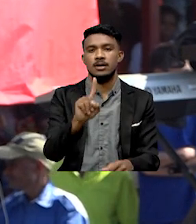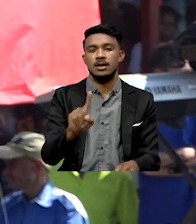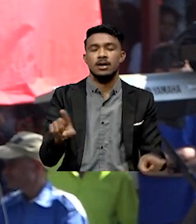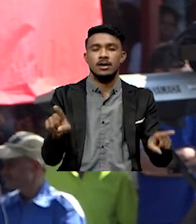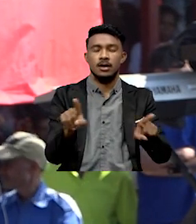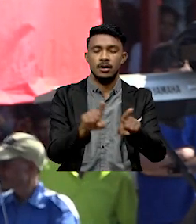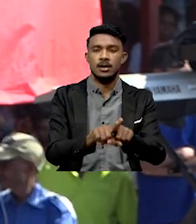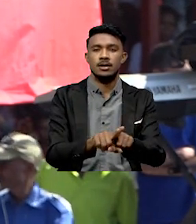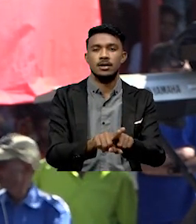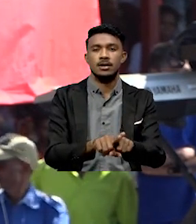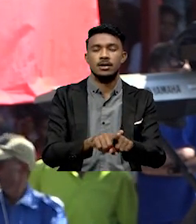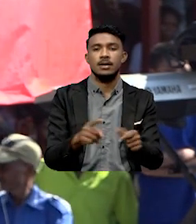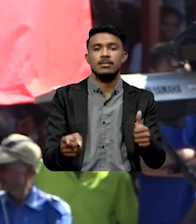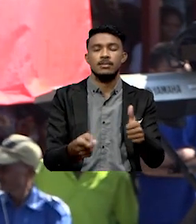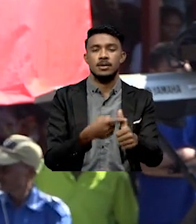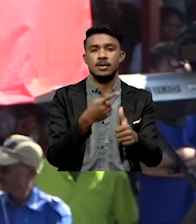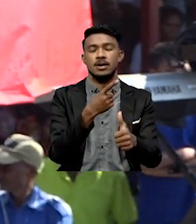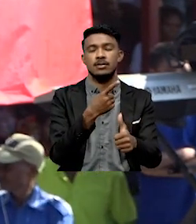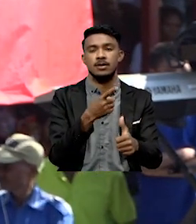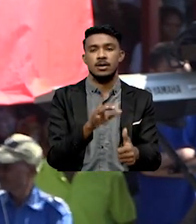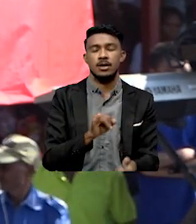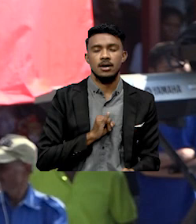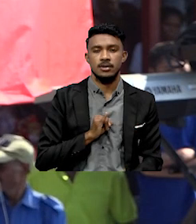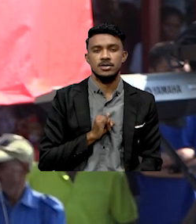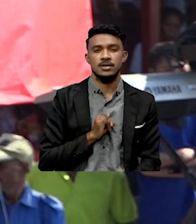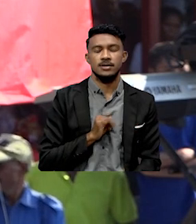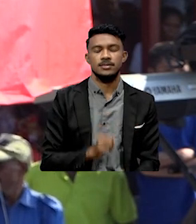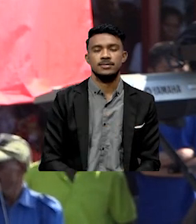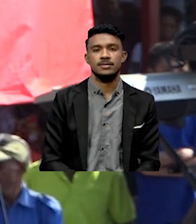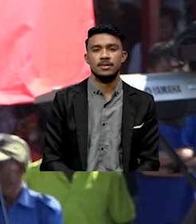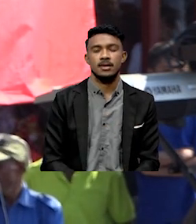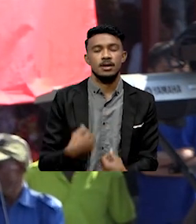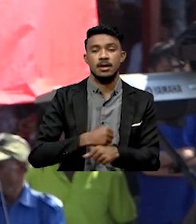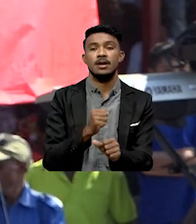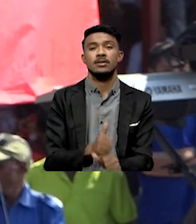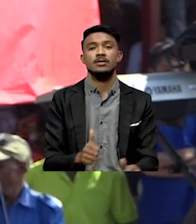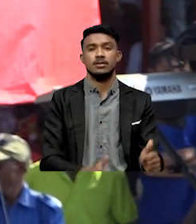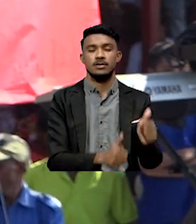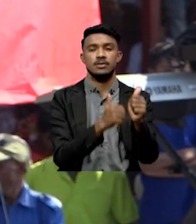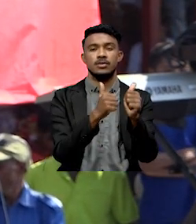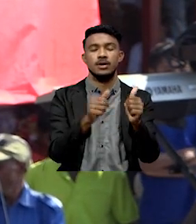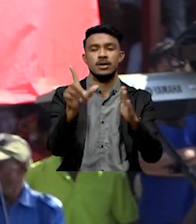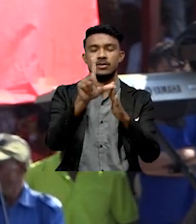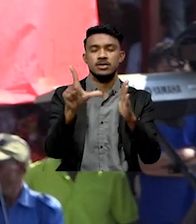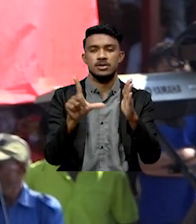katak, primeiro de tudo, ao sei cumpre leu